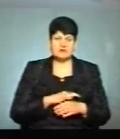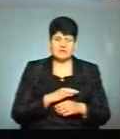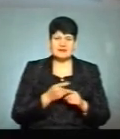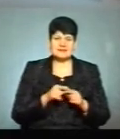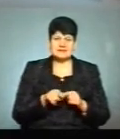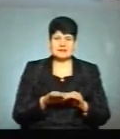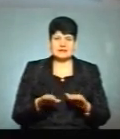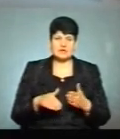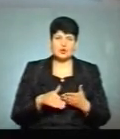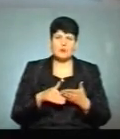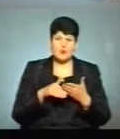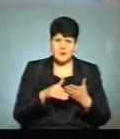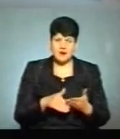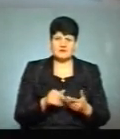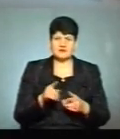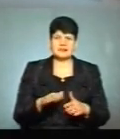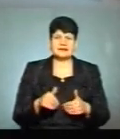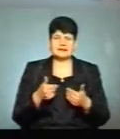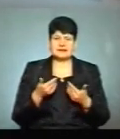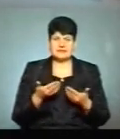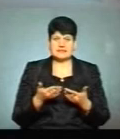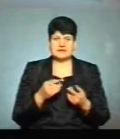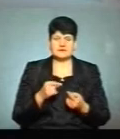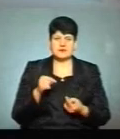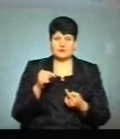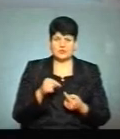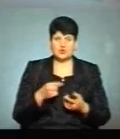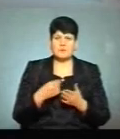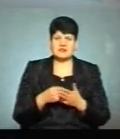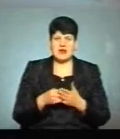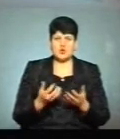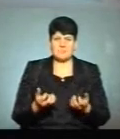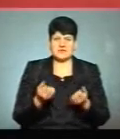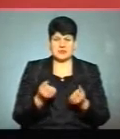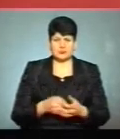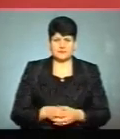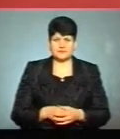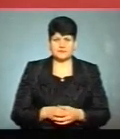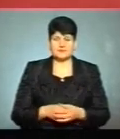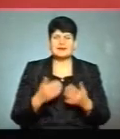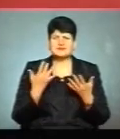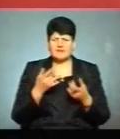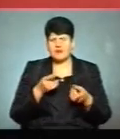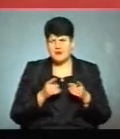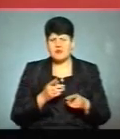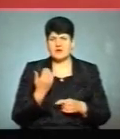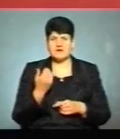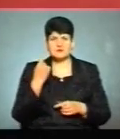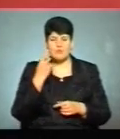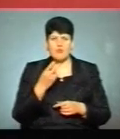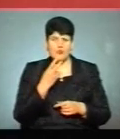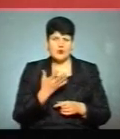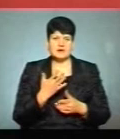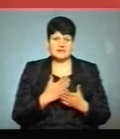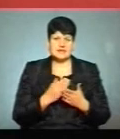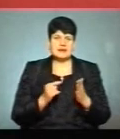дітей допомагає, вона надає відповідну матеріальну підтримку. Наскільки реальною, на ваш погляд, є ціль